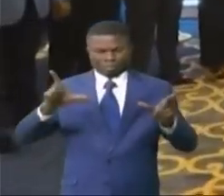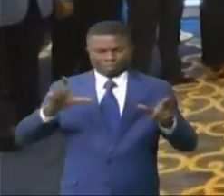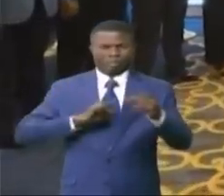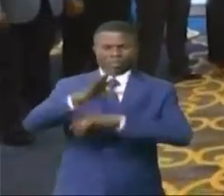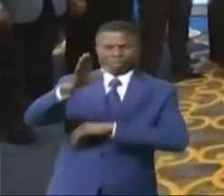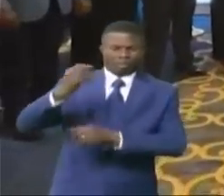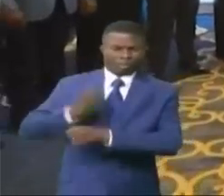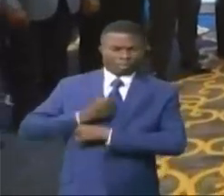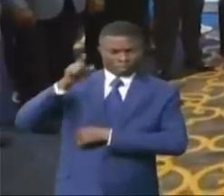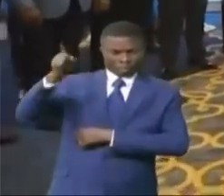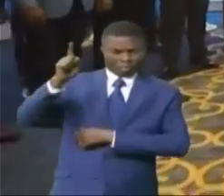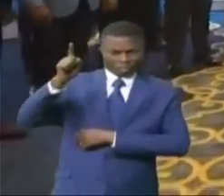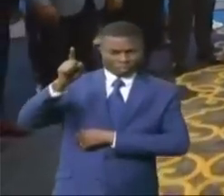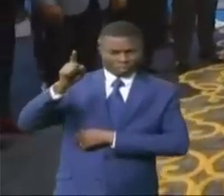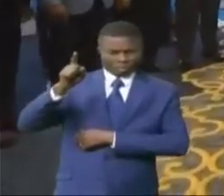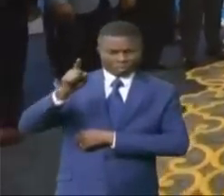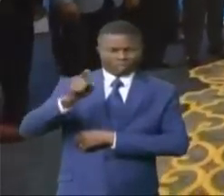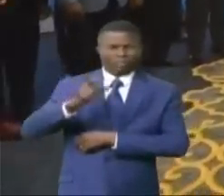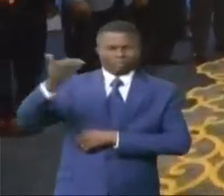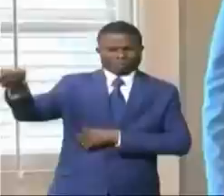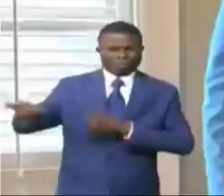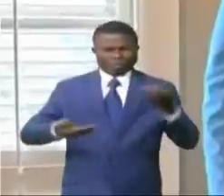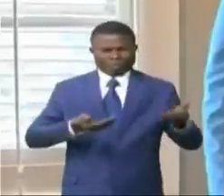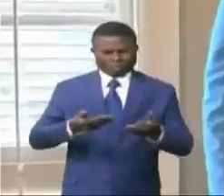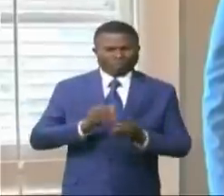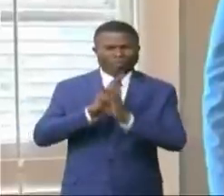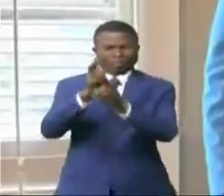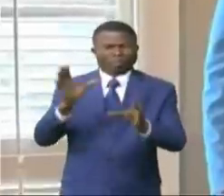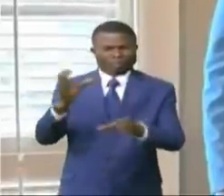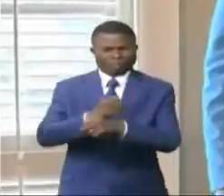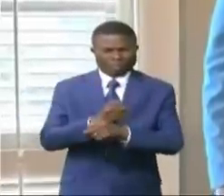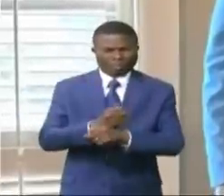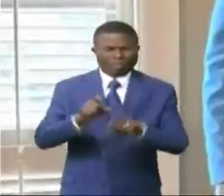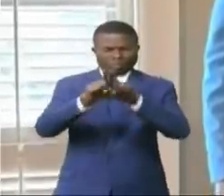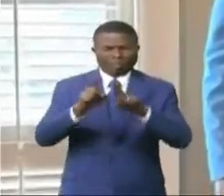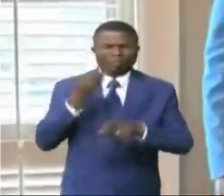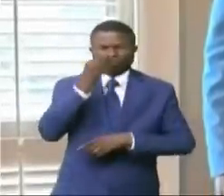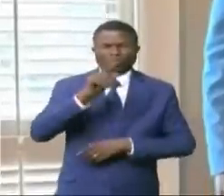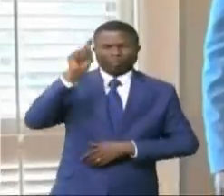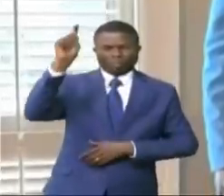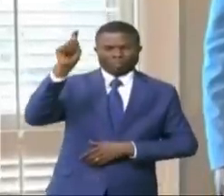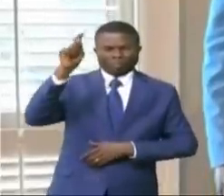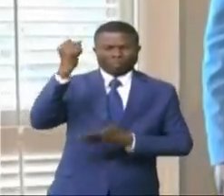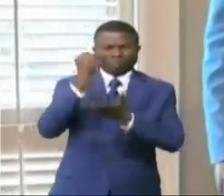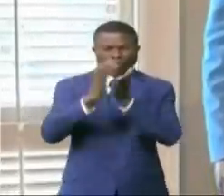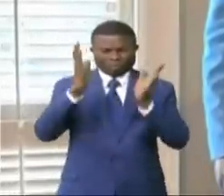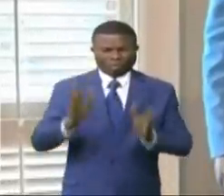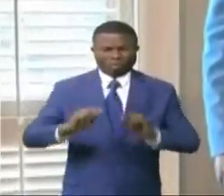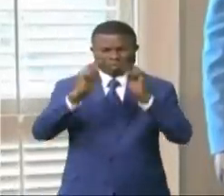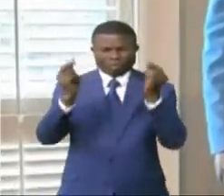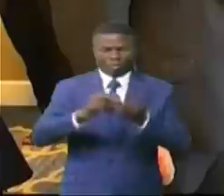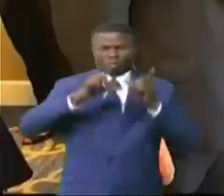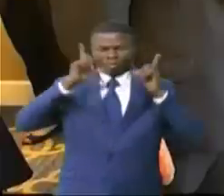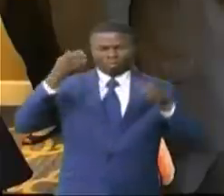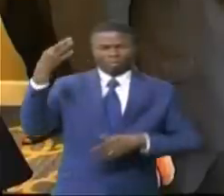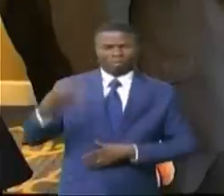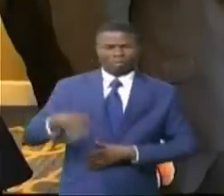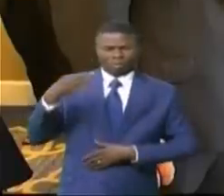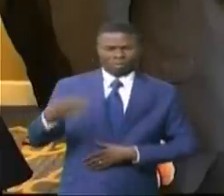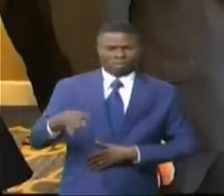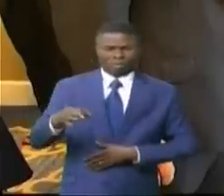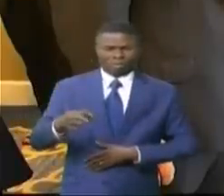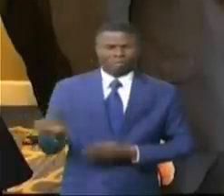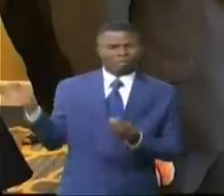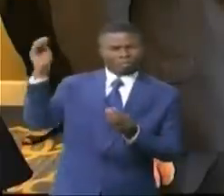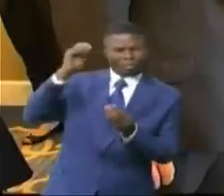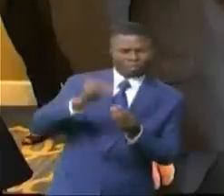dans ce pays à une réception de restitution et de témoignage. Aux ambassadeurs du groupe francophone s'étaient ajoutées